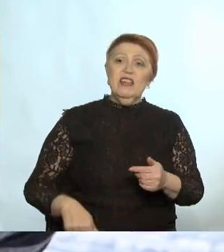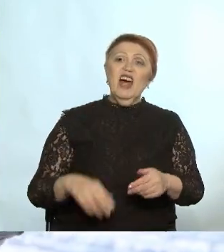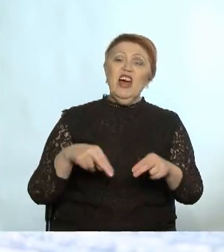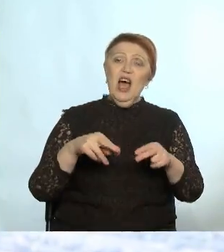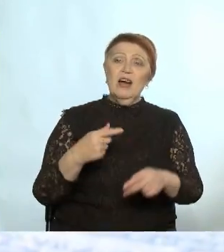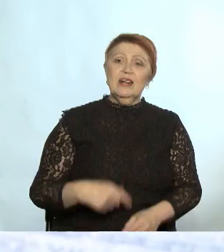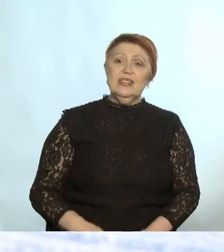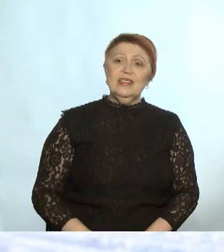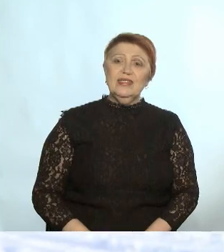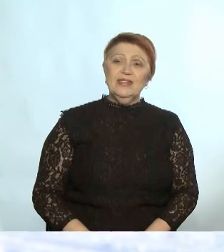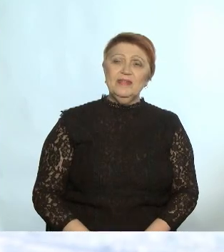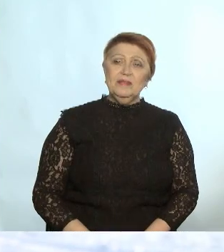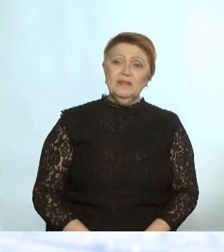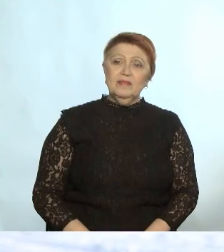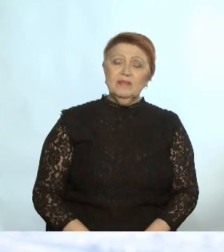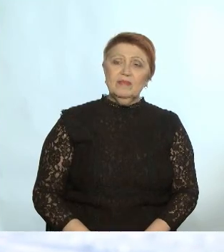Почему?